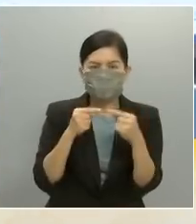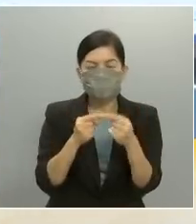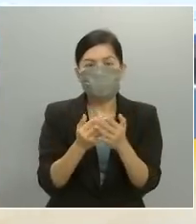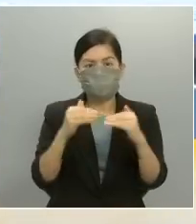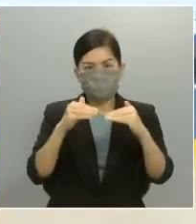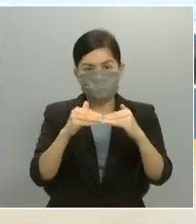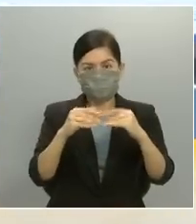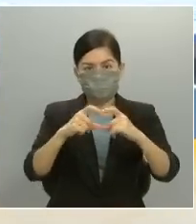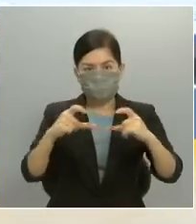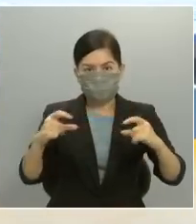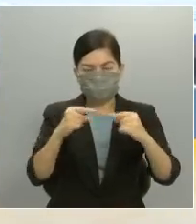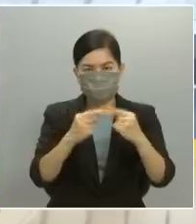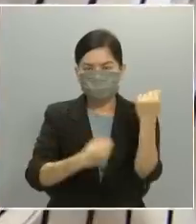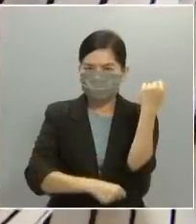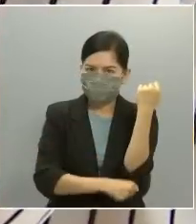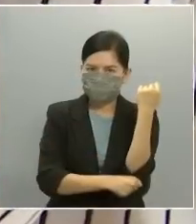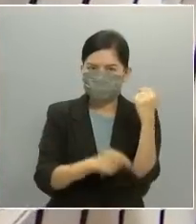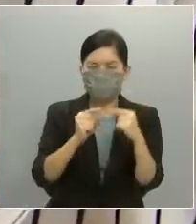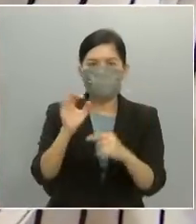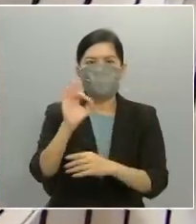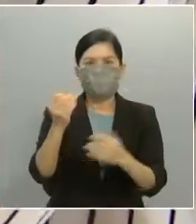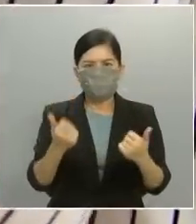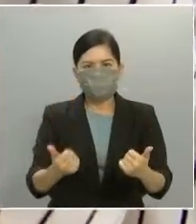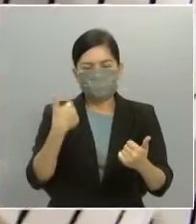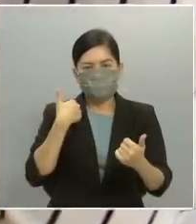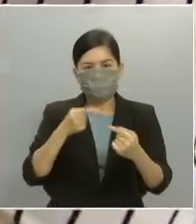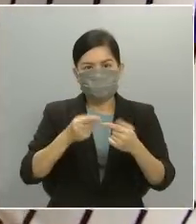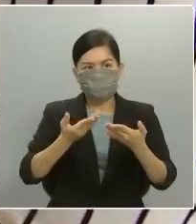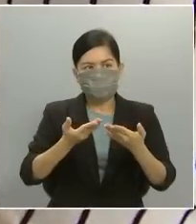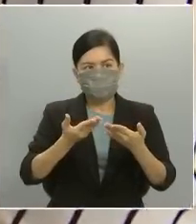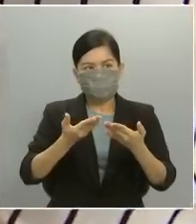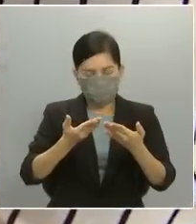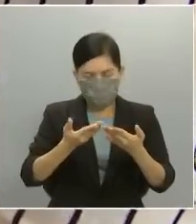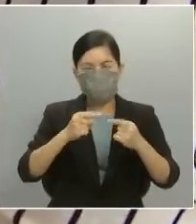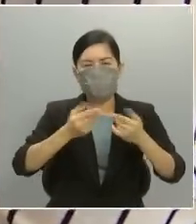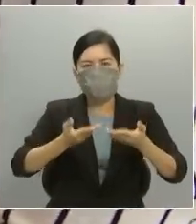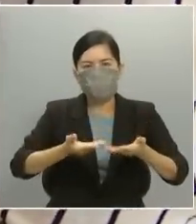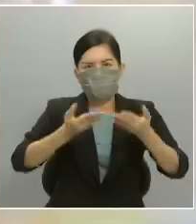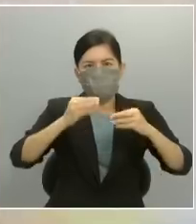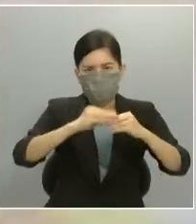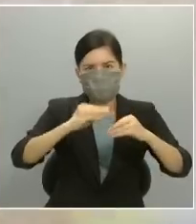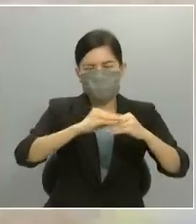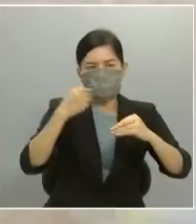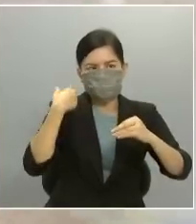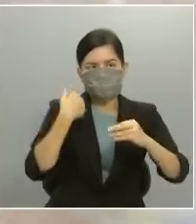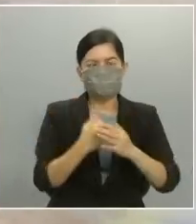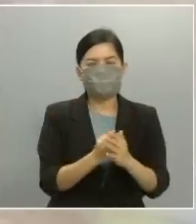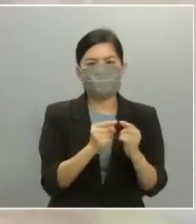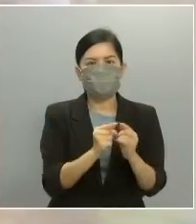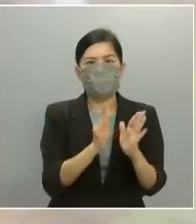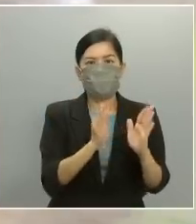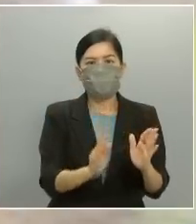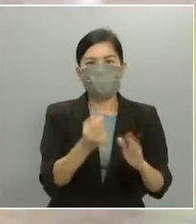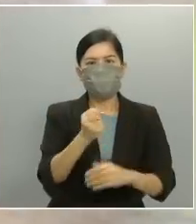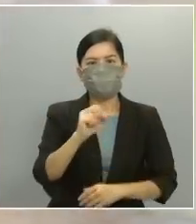การแห่งรัฐเกินกว่าเดิมแล้วนี่ลงทะเบียนกันนับถึงเที่ยงเมื่อวานนี้14ล้านกว่าแ